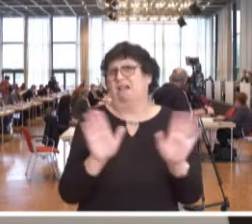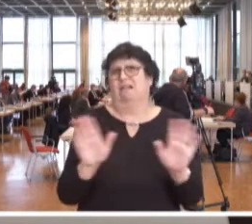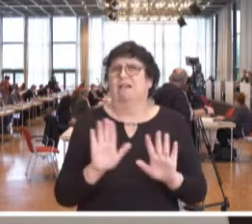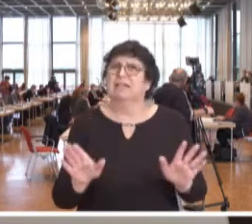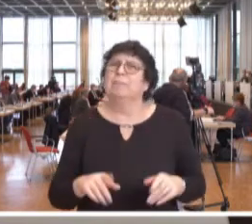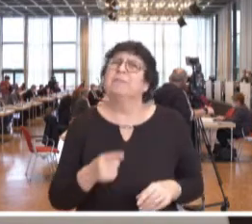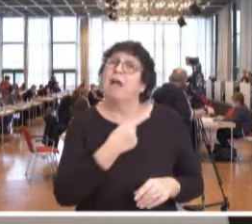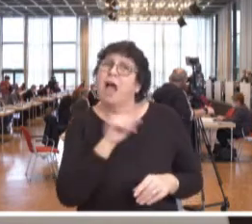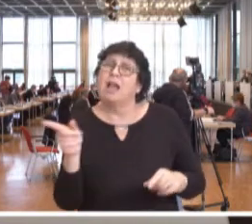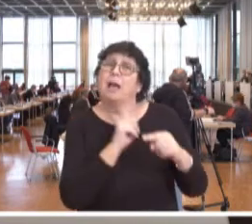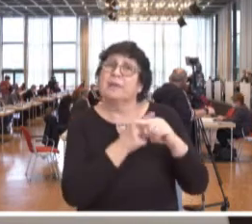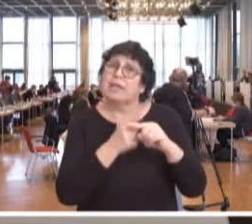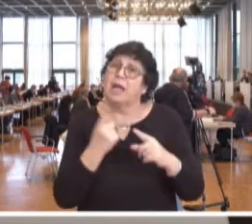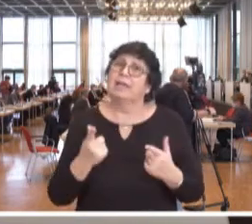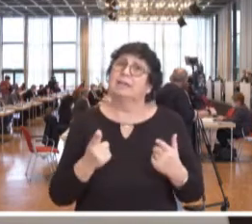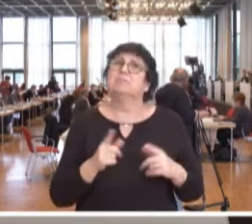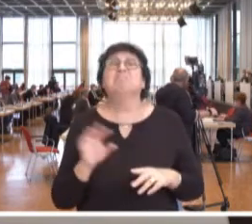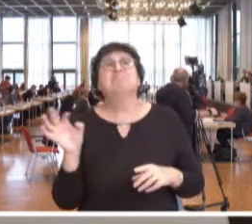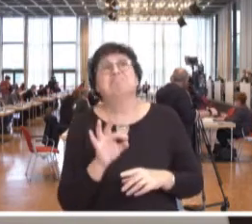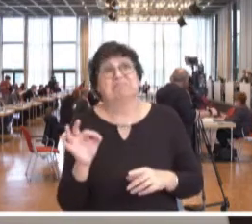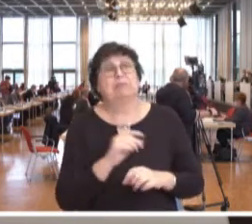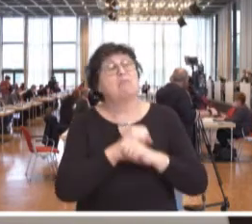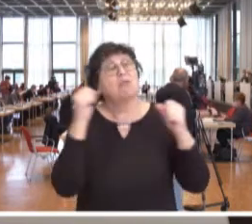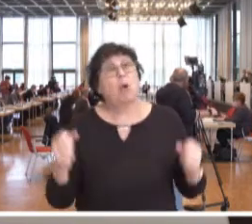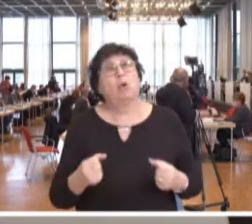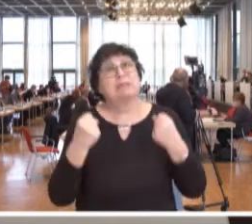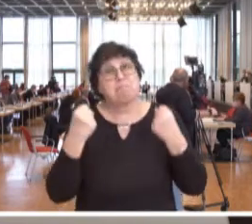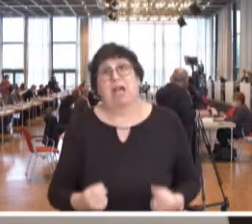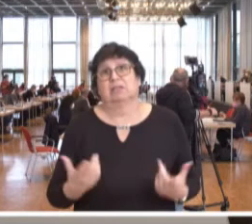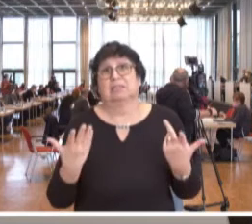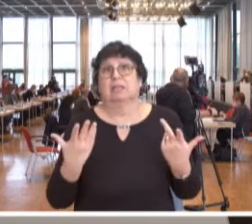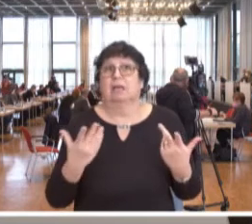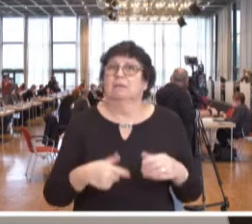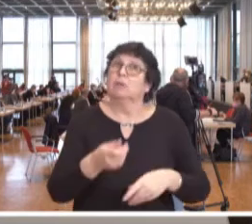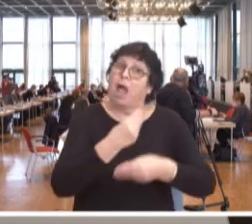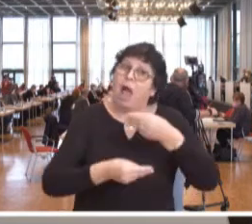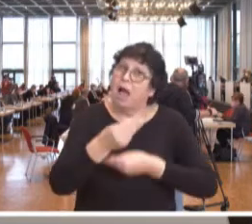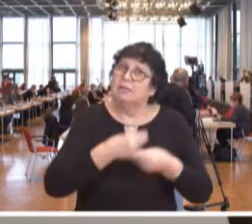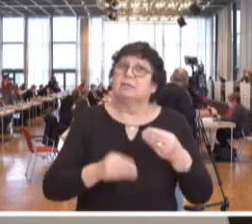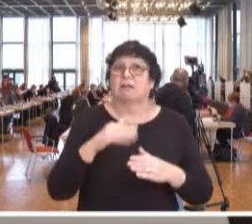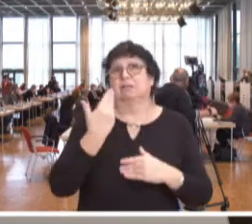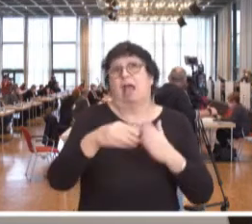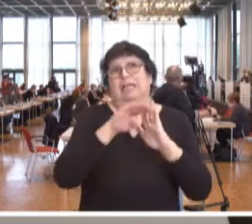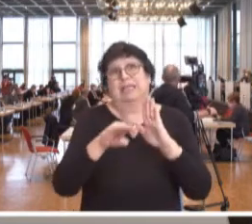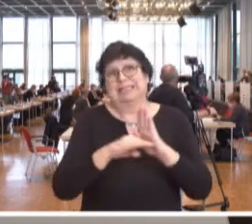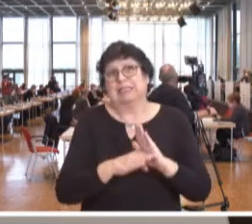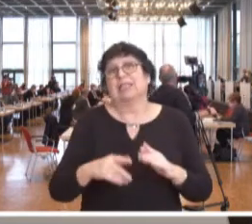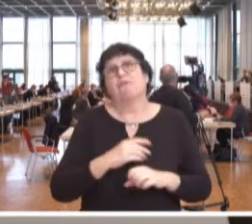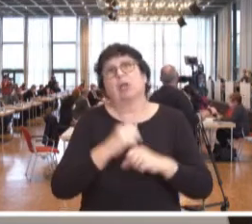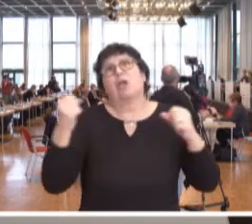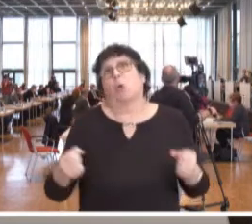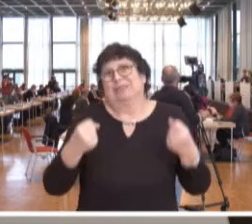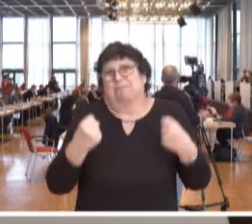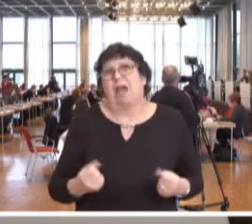die Beteiligten sind imperiale Mächte und handeln nach den Gesetzen imperialer Mächte. Man darf sich